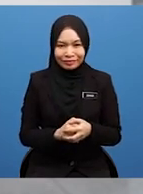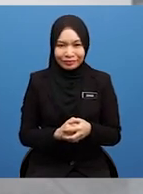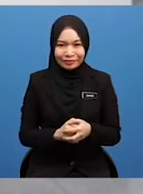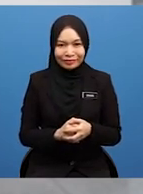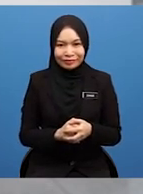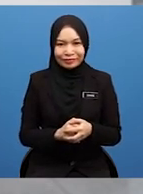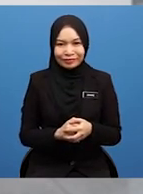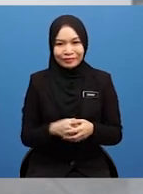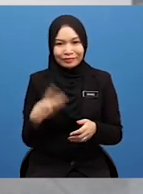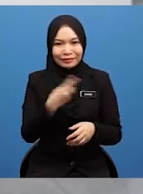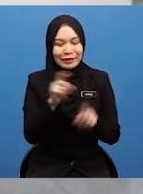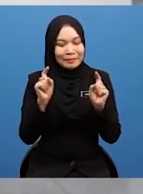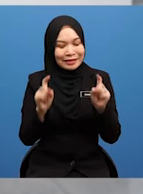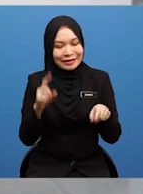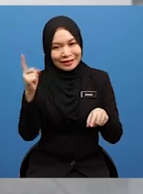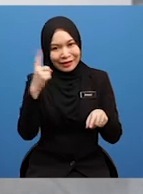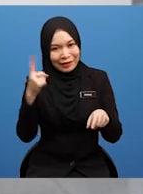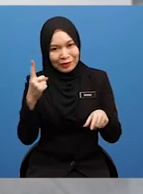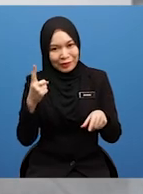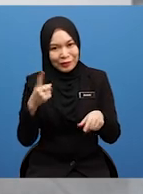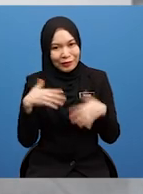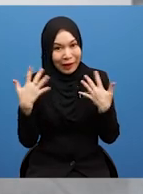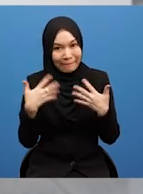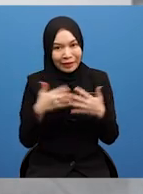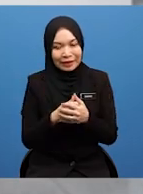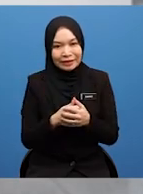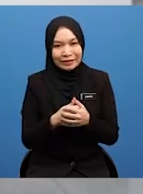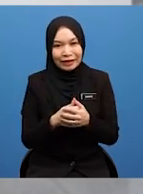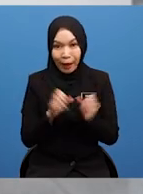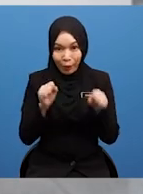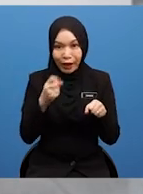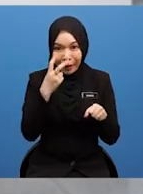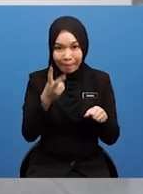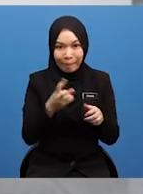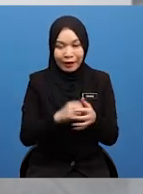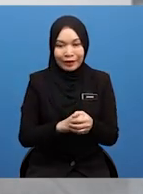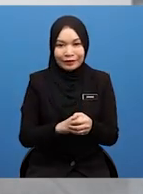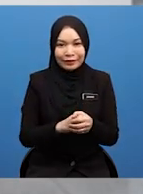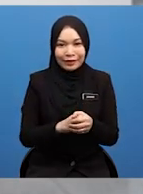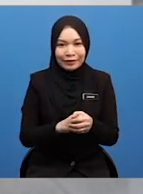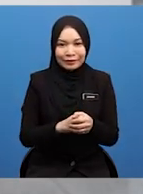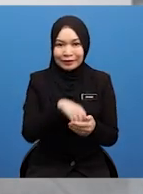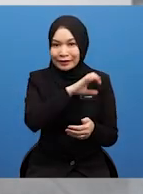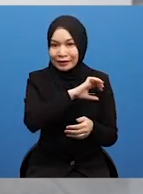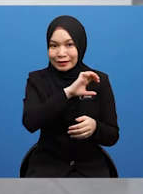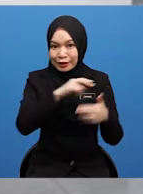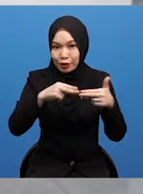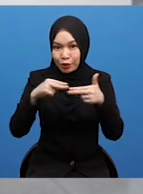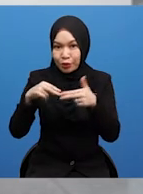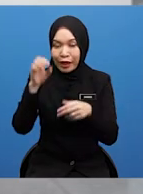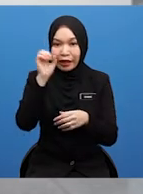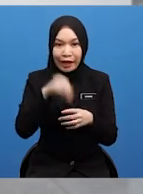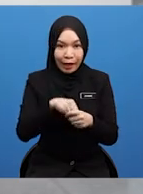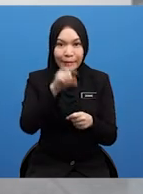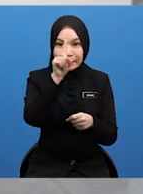juga mencerminkan diri gitu jadi masuknya nampakkan aspek hubungan yang terdapat pada sesuatu perekaan